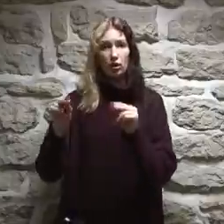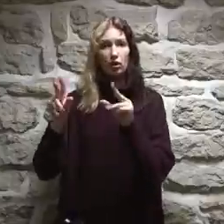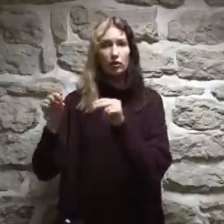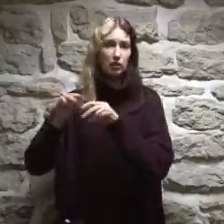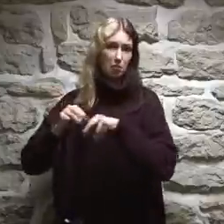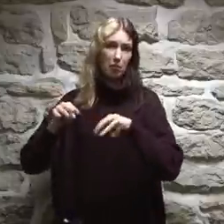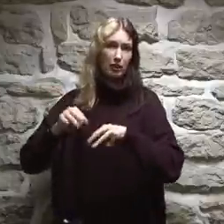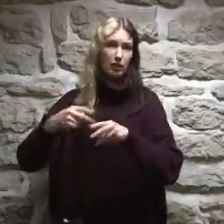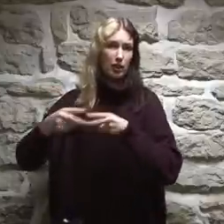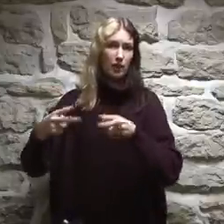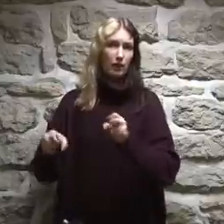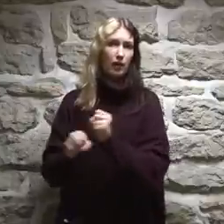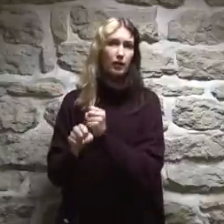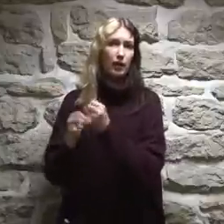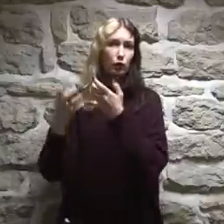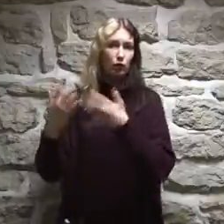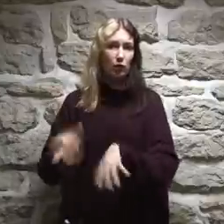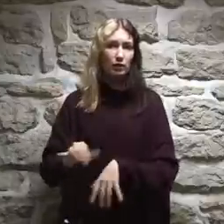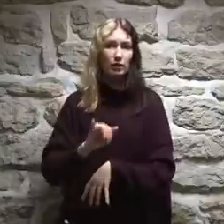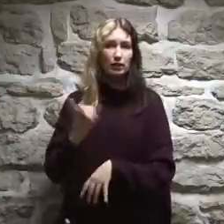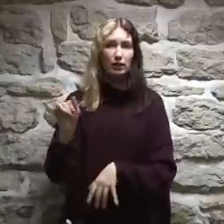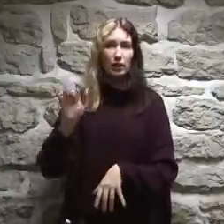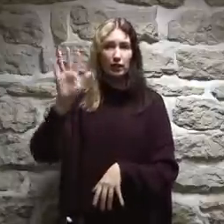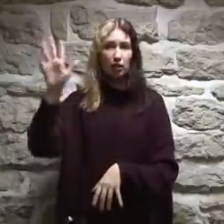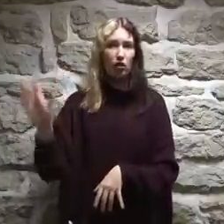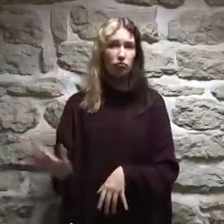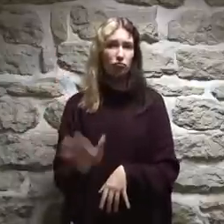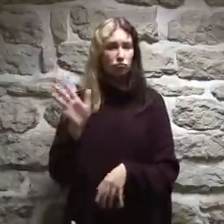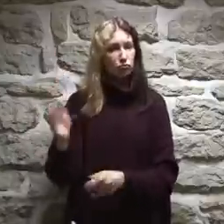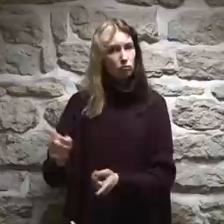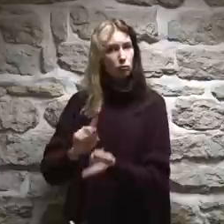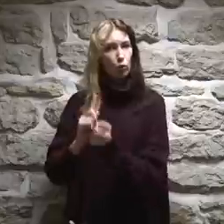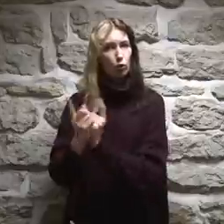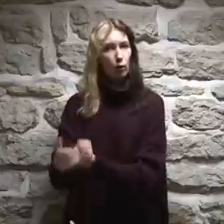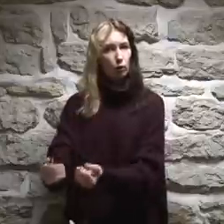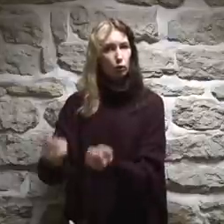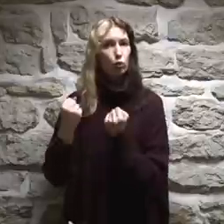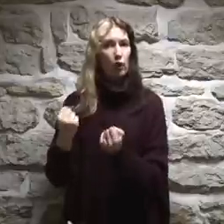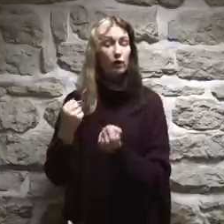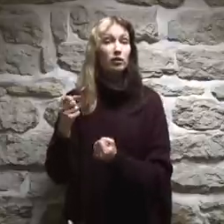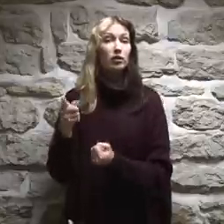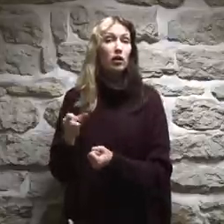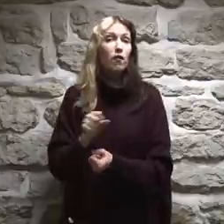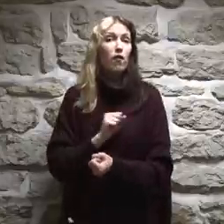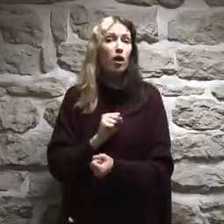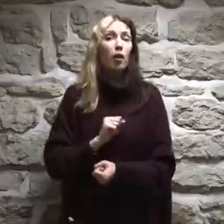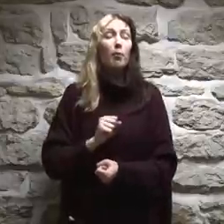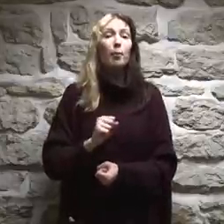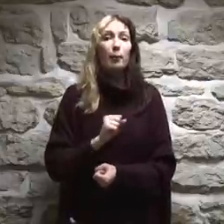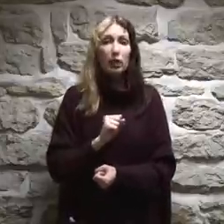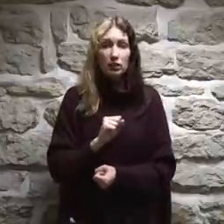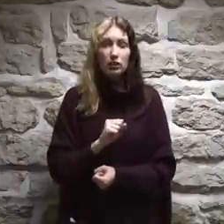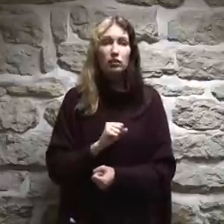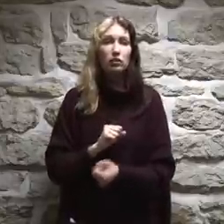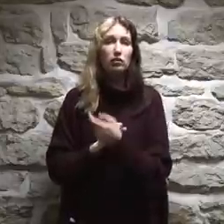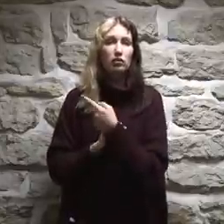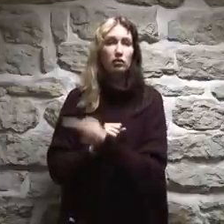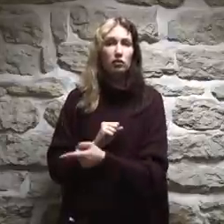siis astutakse, et seda idatiiva tugendada, sest see on just selleks vajalik, et tugevdada